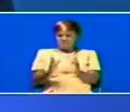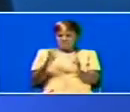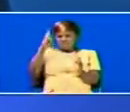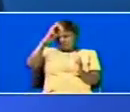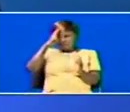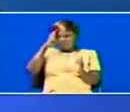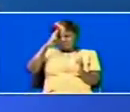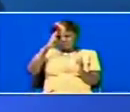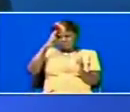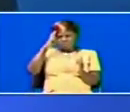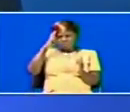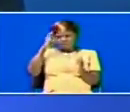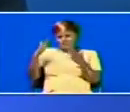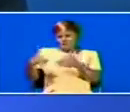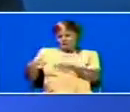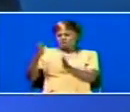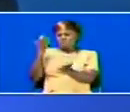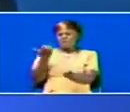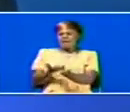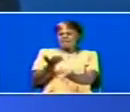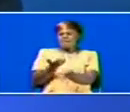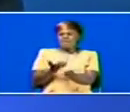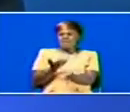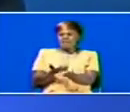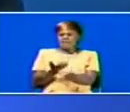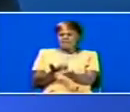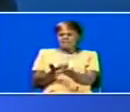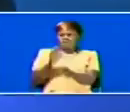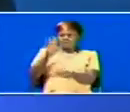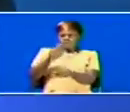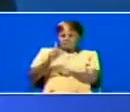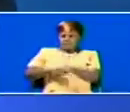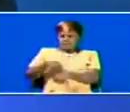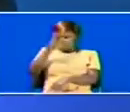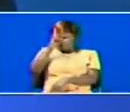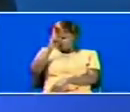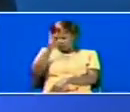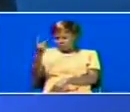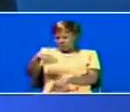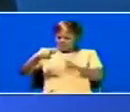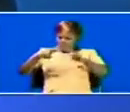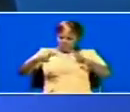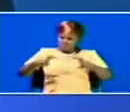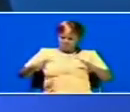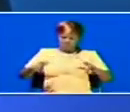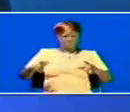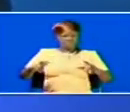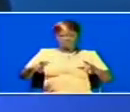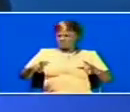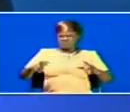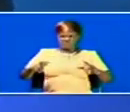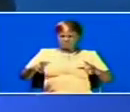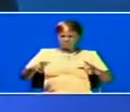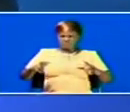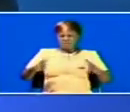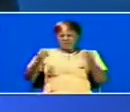ambazo zinapoteza ushahidi, na wakati maafisa wanapokuja pale kufanya uchunguzi wao unakuta inakuwa unarahisishia